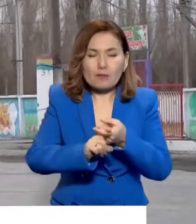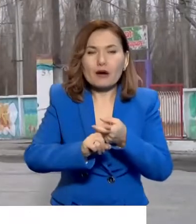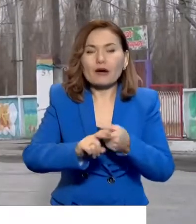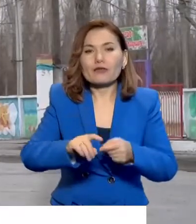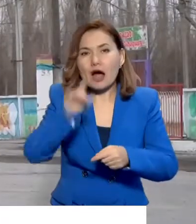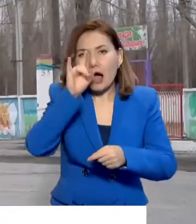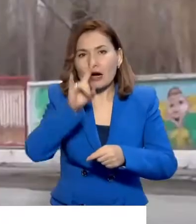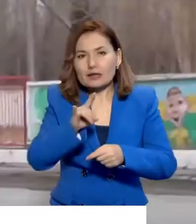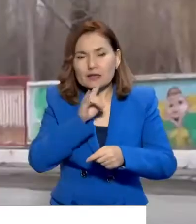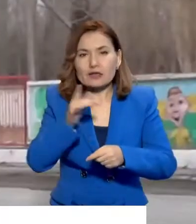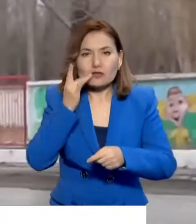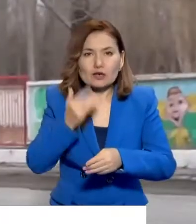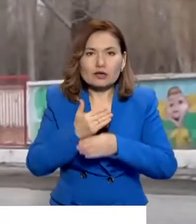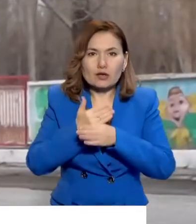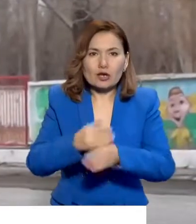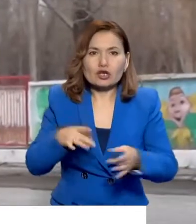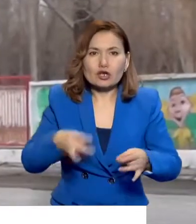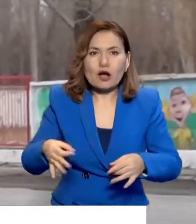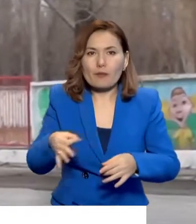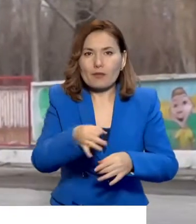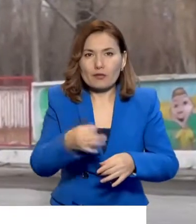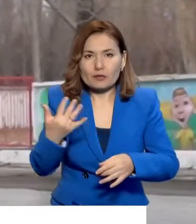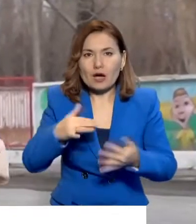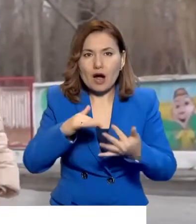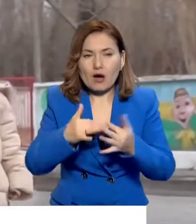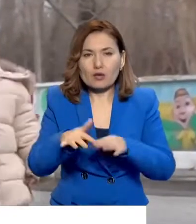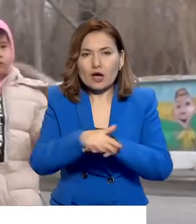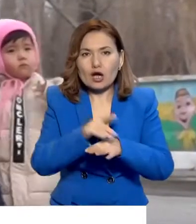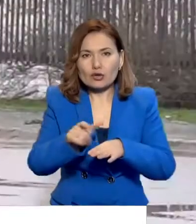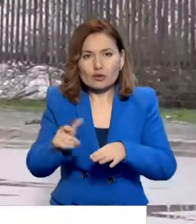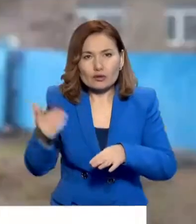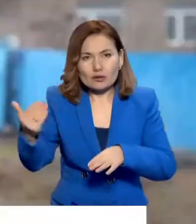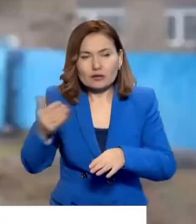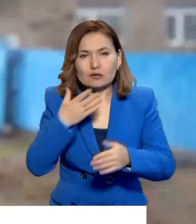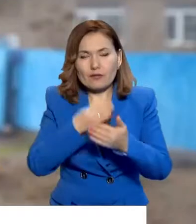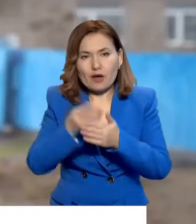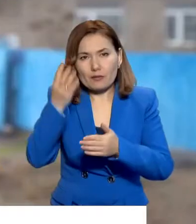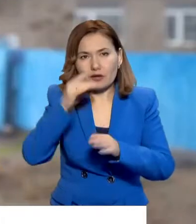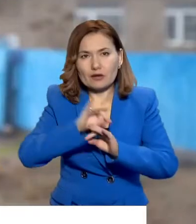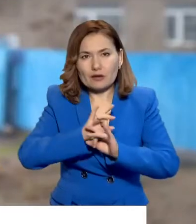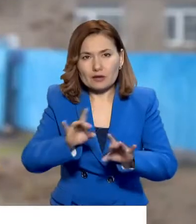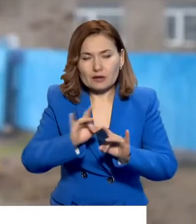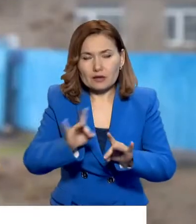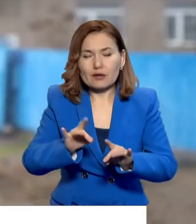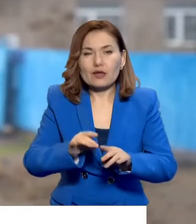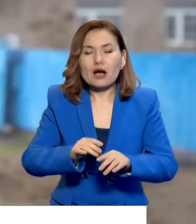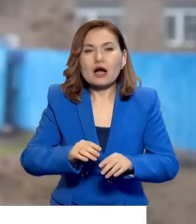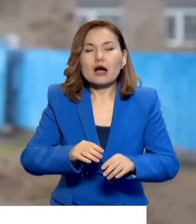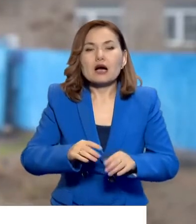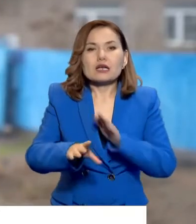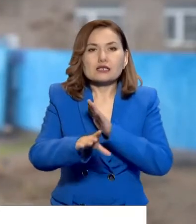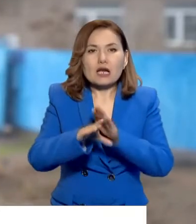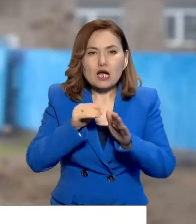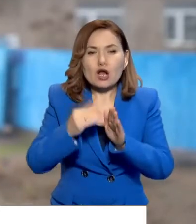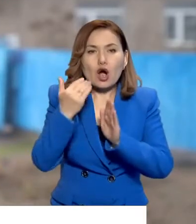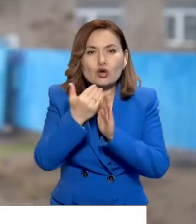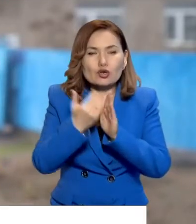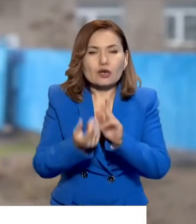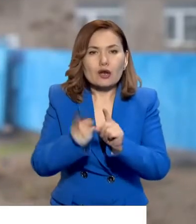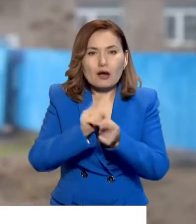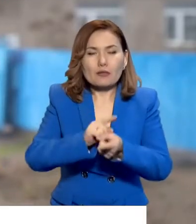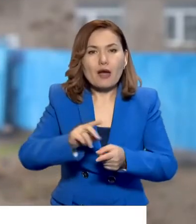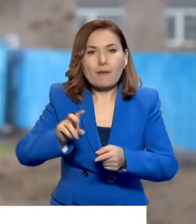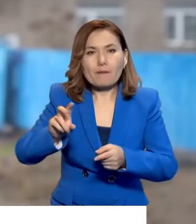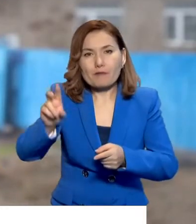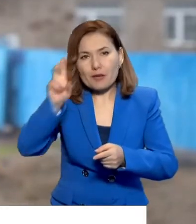білдіреді дейді Жамбыл облысындағы Ақкөл ауылының тұрғындары. Сайлау жүйесін өзгерту, мемлекет басқаруға өзгерістер